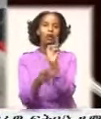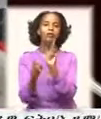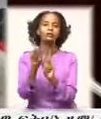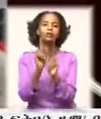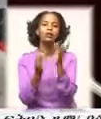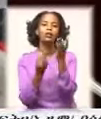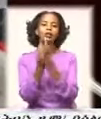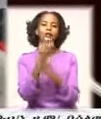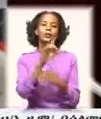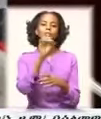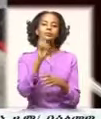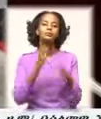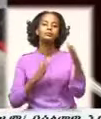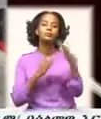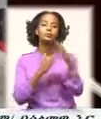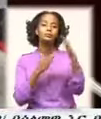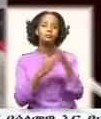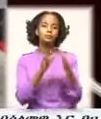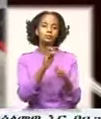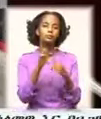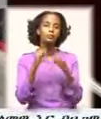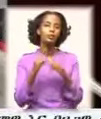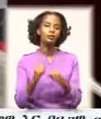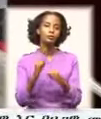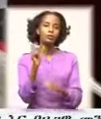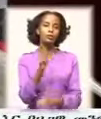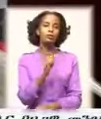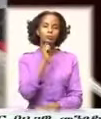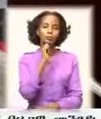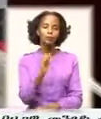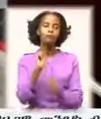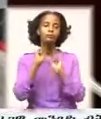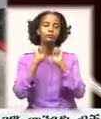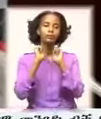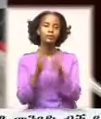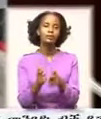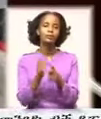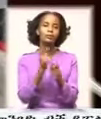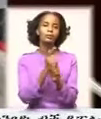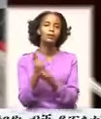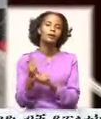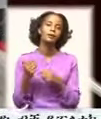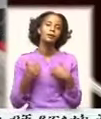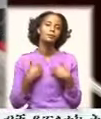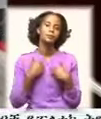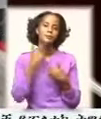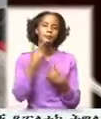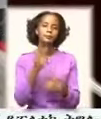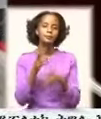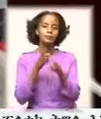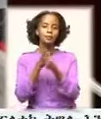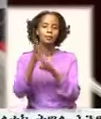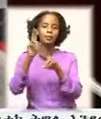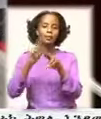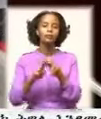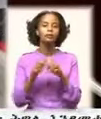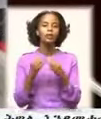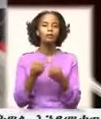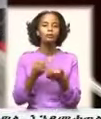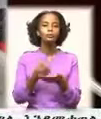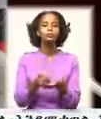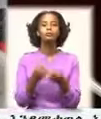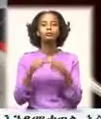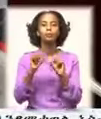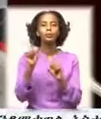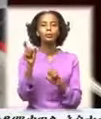የልማት ጥያቄን የሚያደናቅፉ እንጂ የሚያጠናክሩ ስላልሆኑ በፍጥነት መታረም አለበት የሚል አቅጣጫ አስቀምጠን እየሰራን ያለው ተጠናክሮ የሚቀጥል ነው